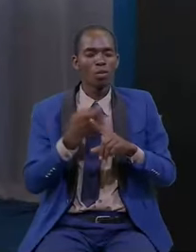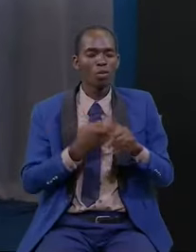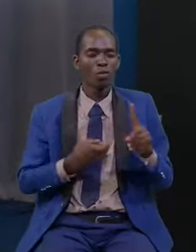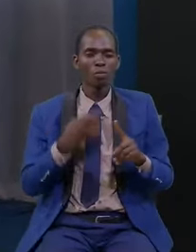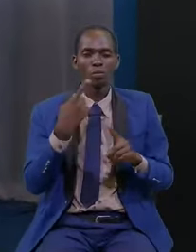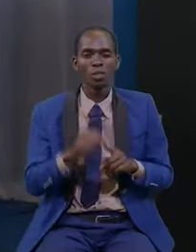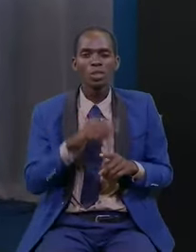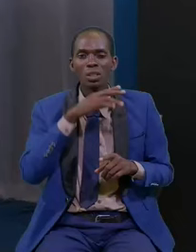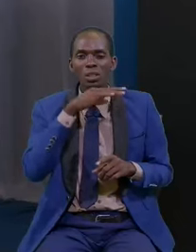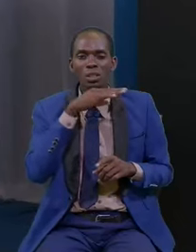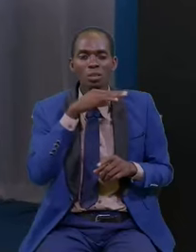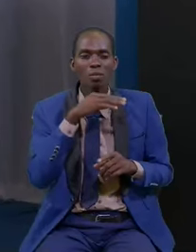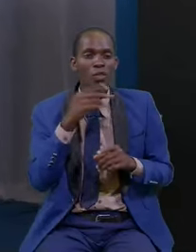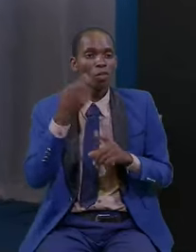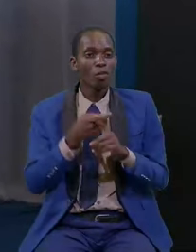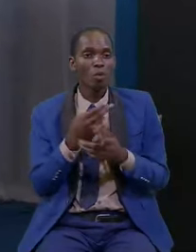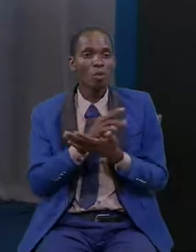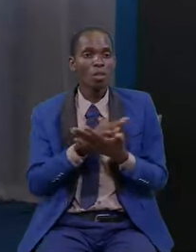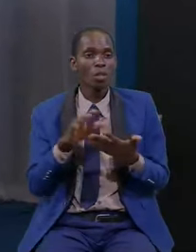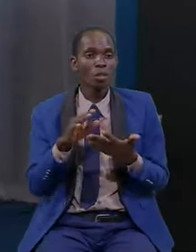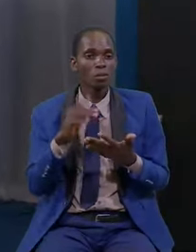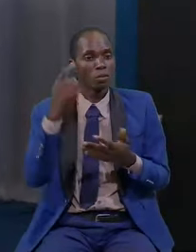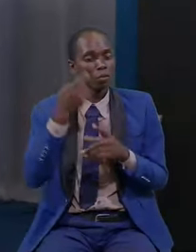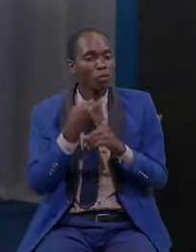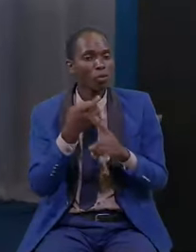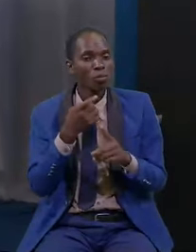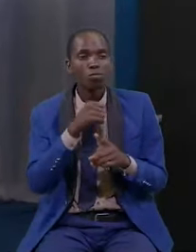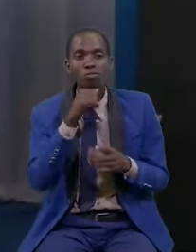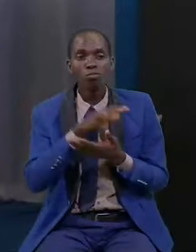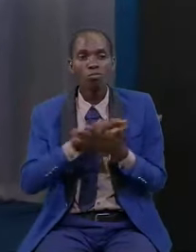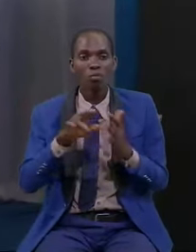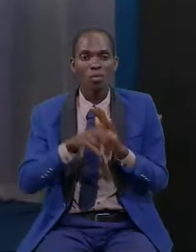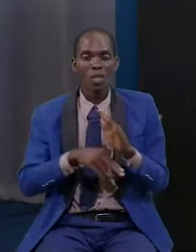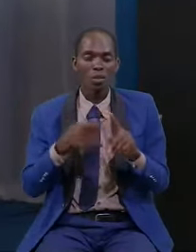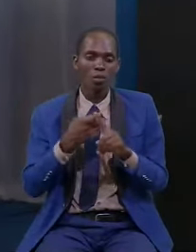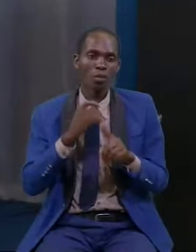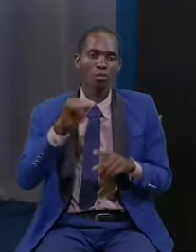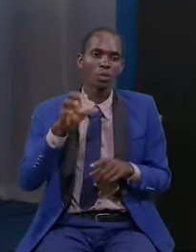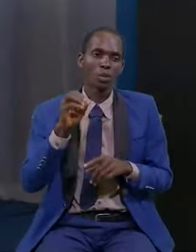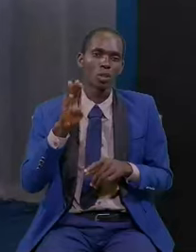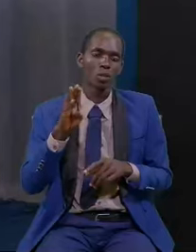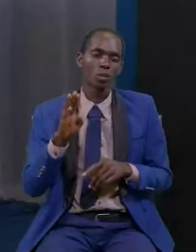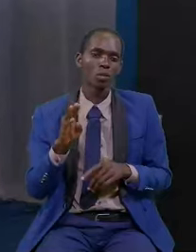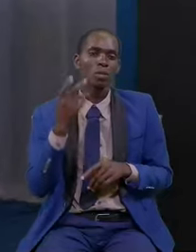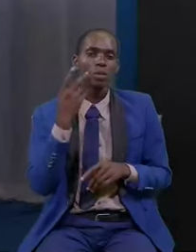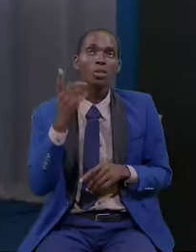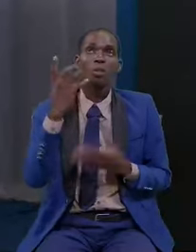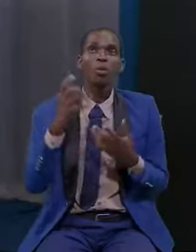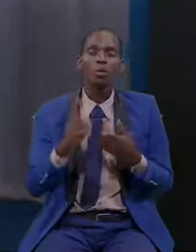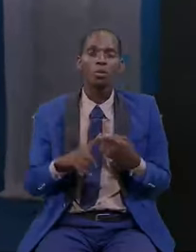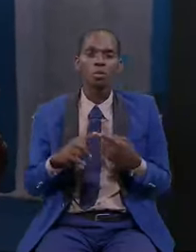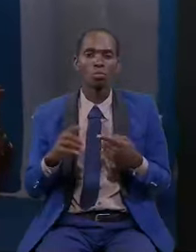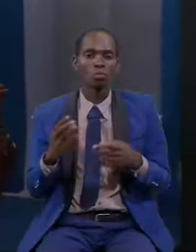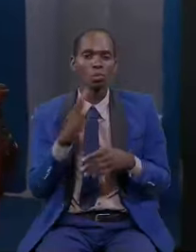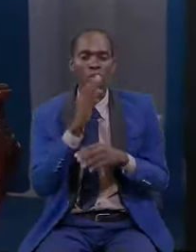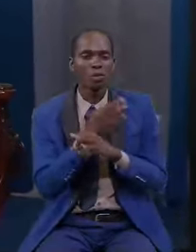les impiétés. Il nous détourne de l'impiété, il nous détourne de toutes les conséquences et de toute